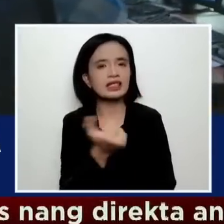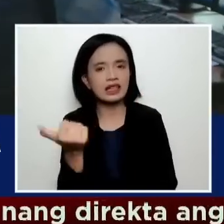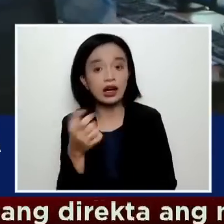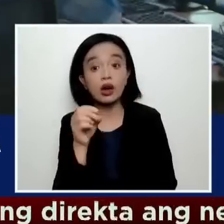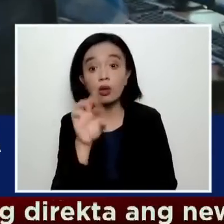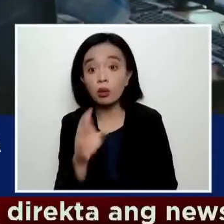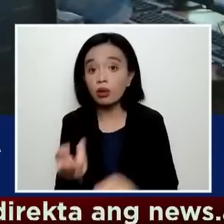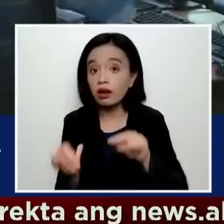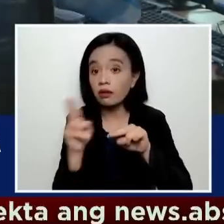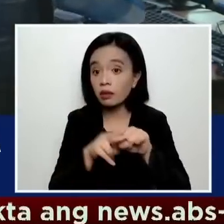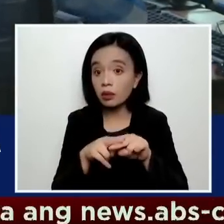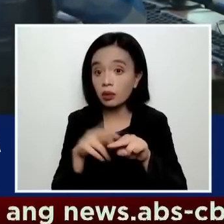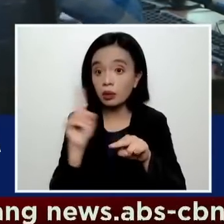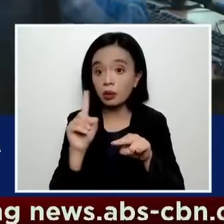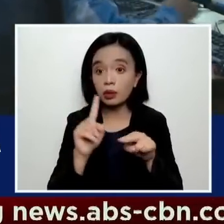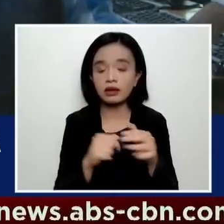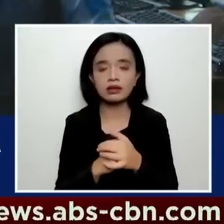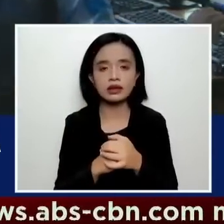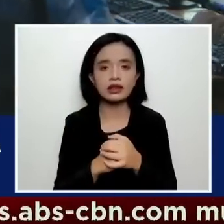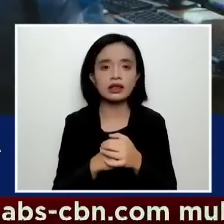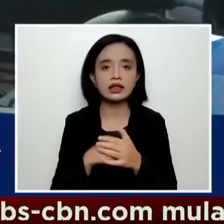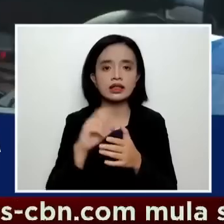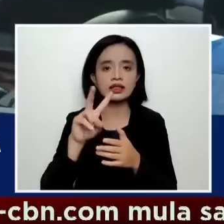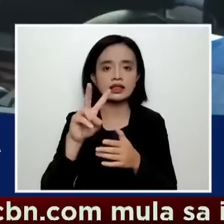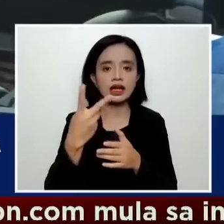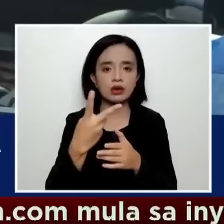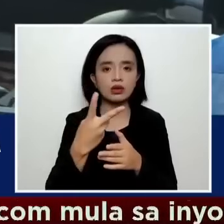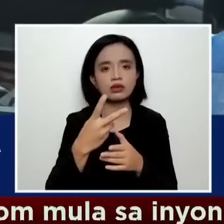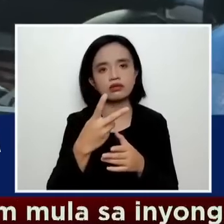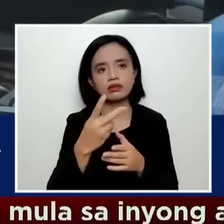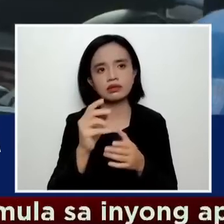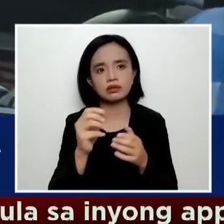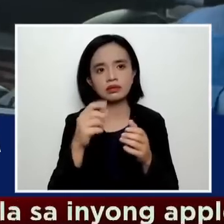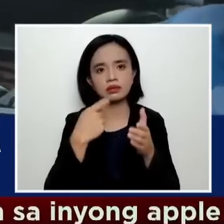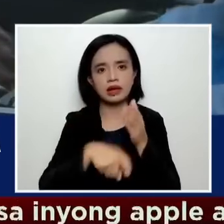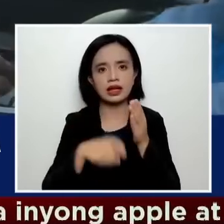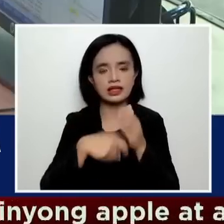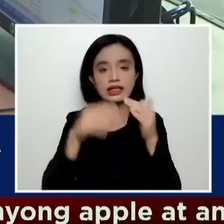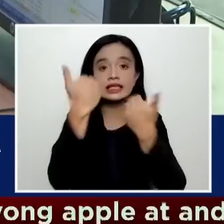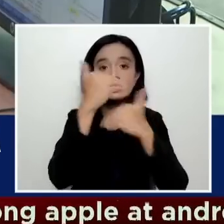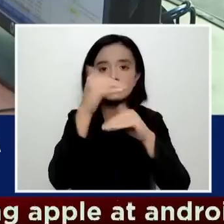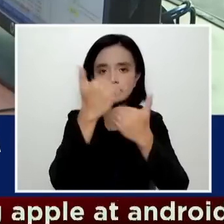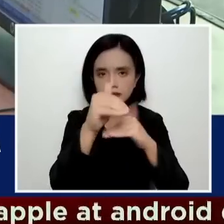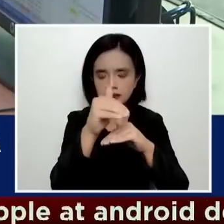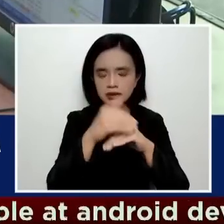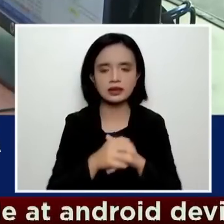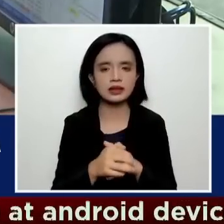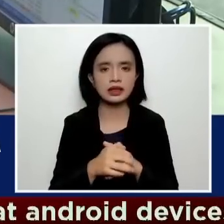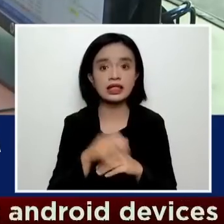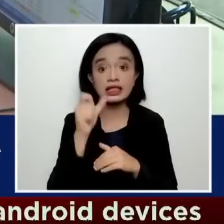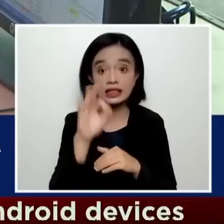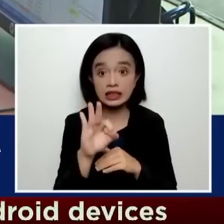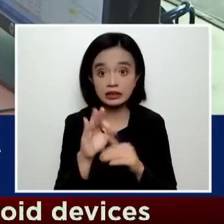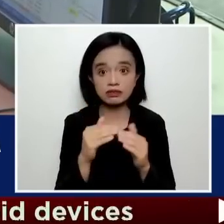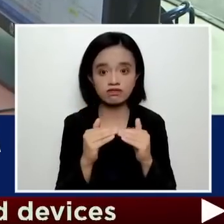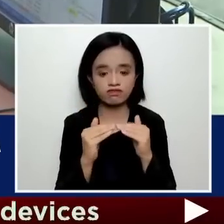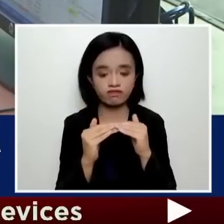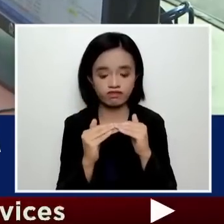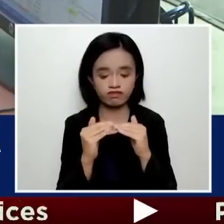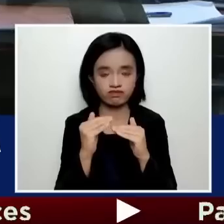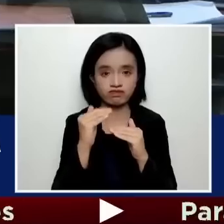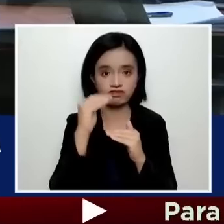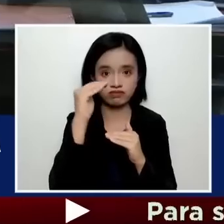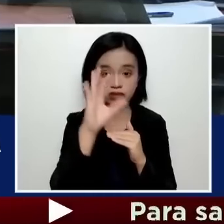ang tinatawag na secondary price cap sa merkado ng kuryente o spot market. Kapag kasi lumalagpas sa